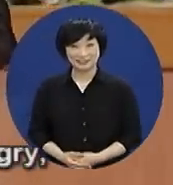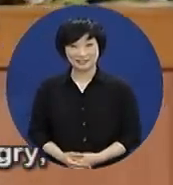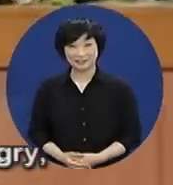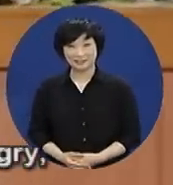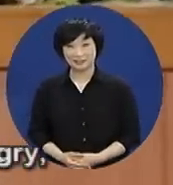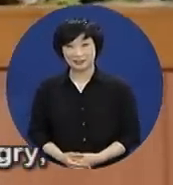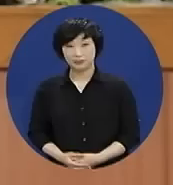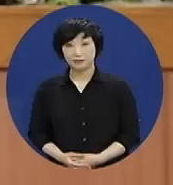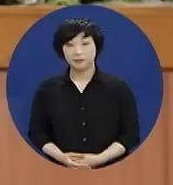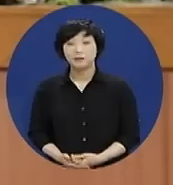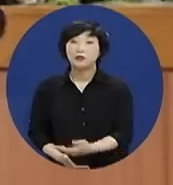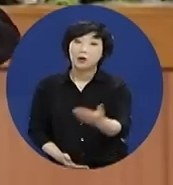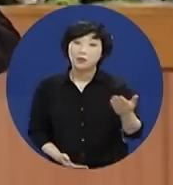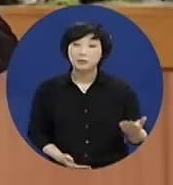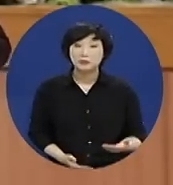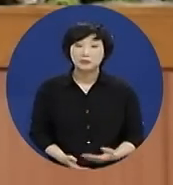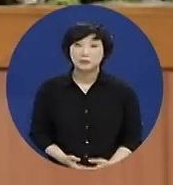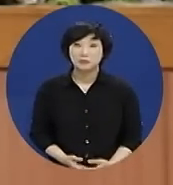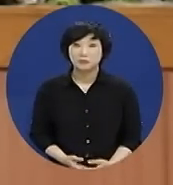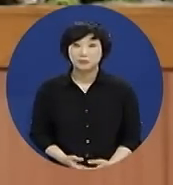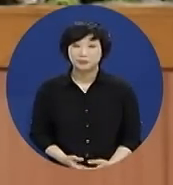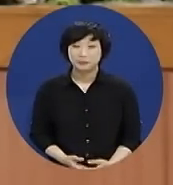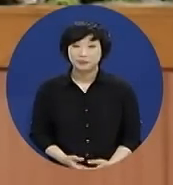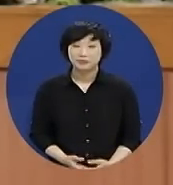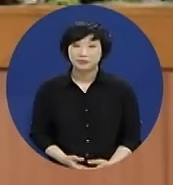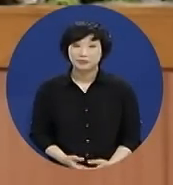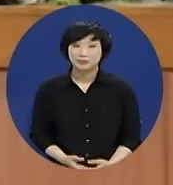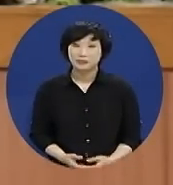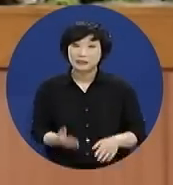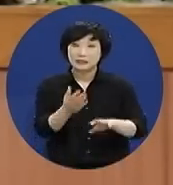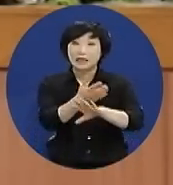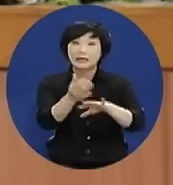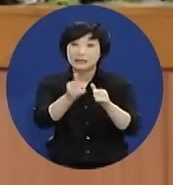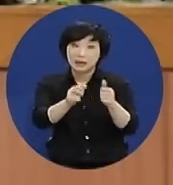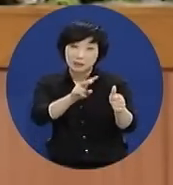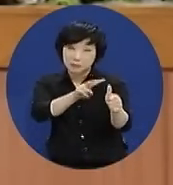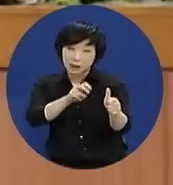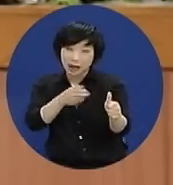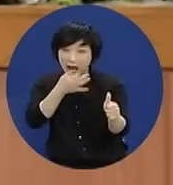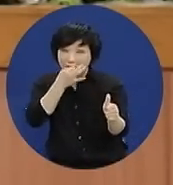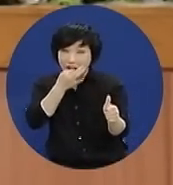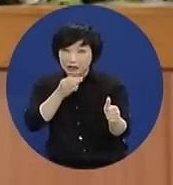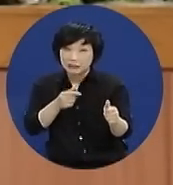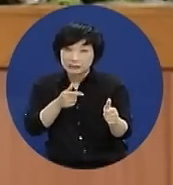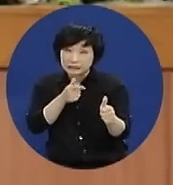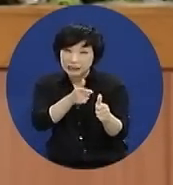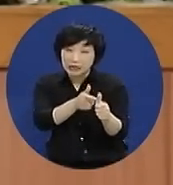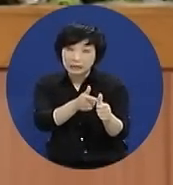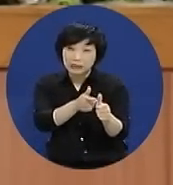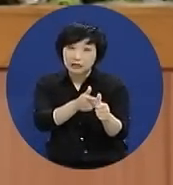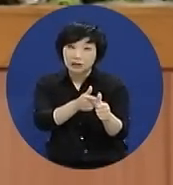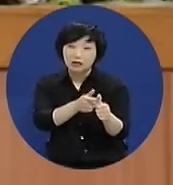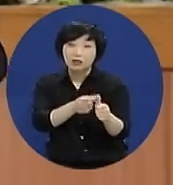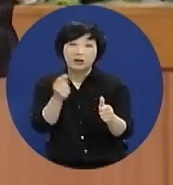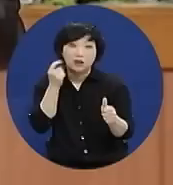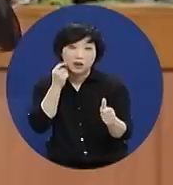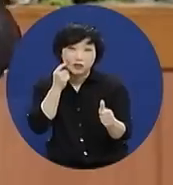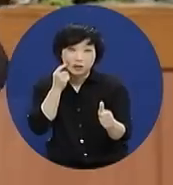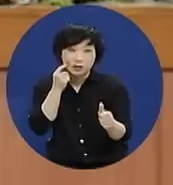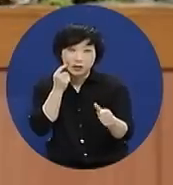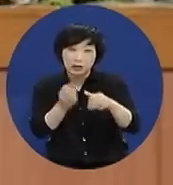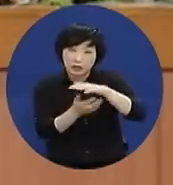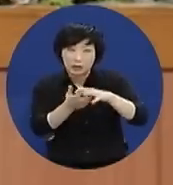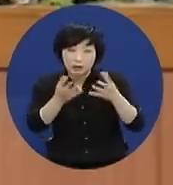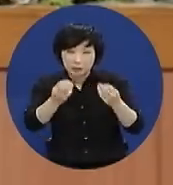ない人を憎んだり欲張ったり人を殺したり嘘をついたり策略を練ったり